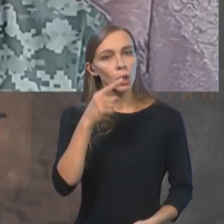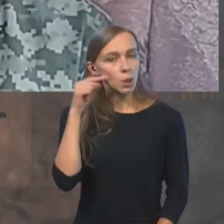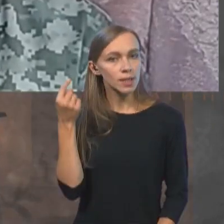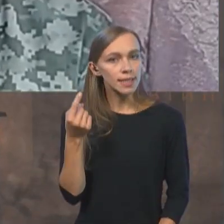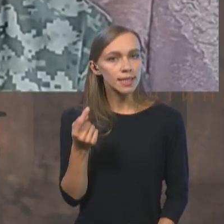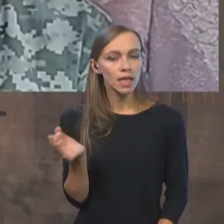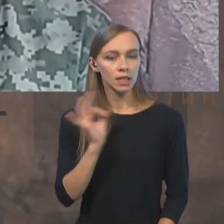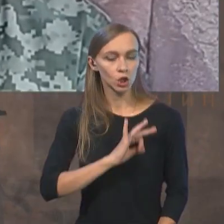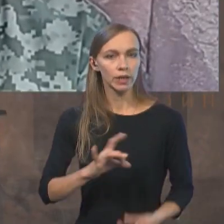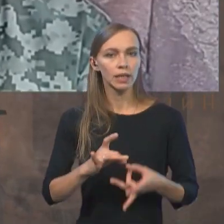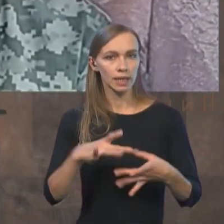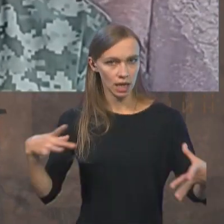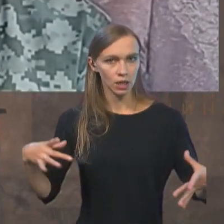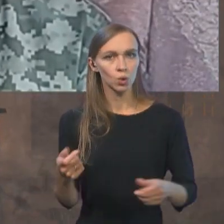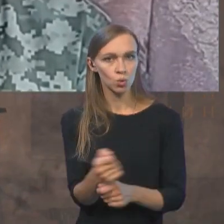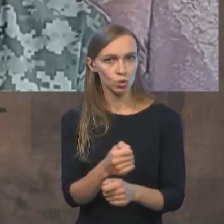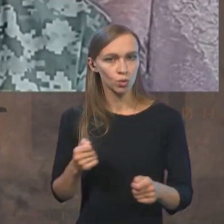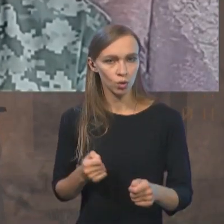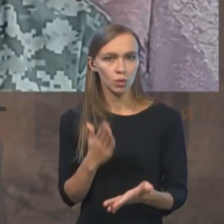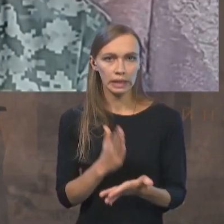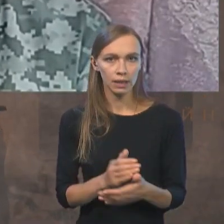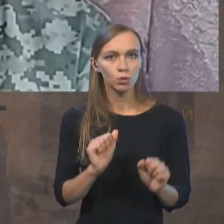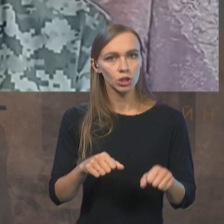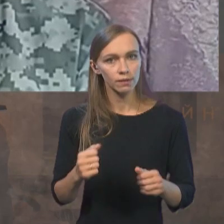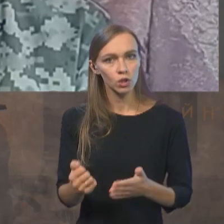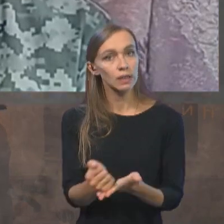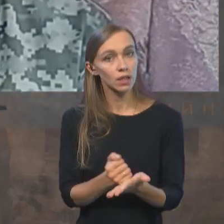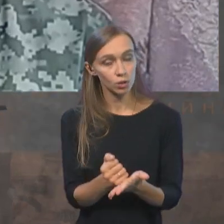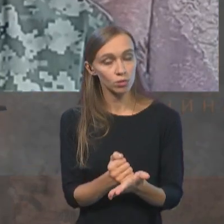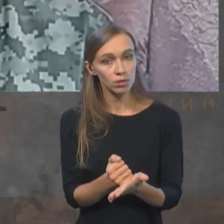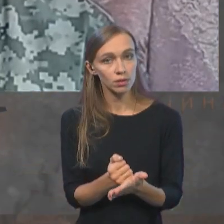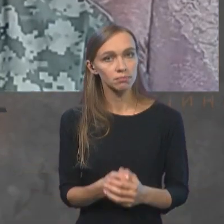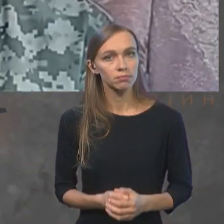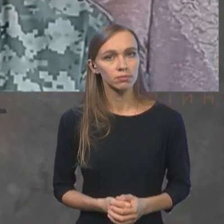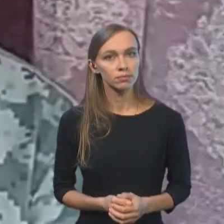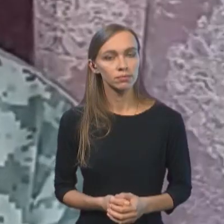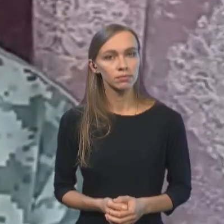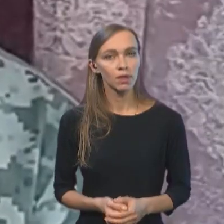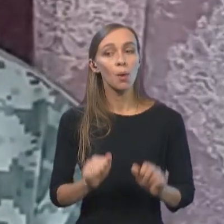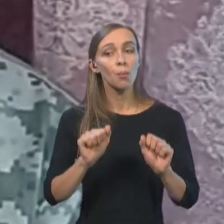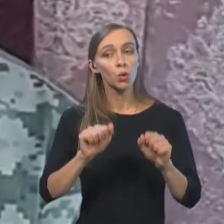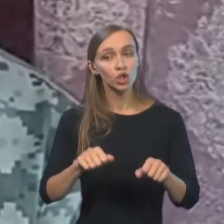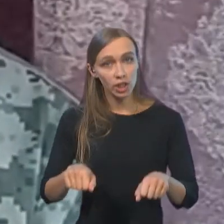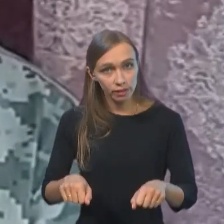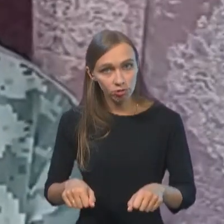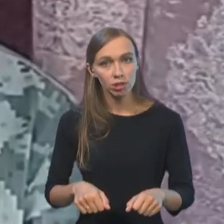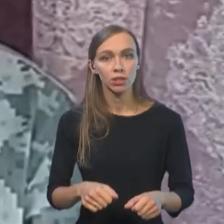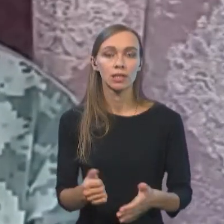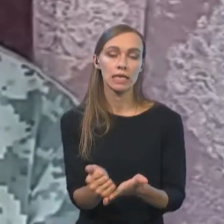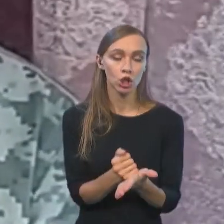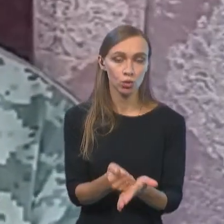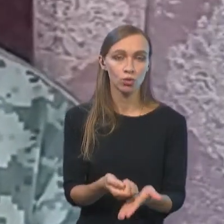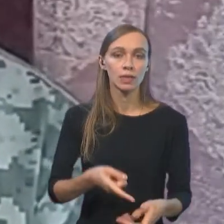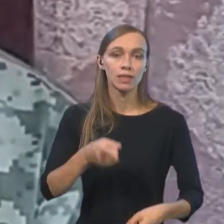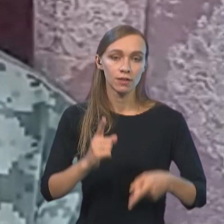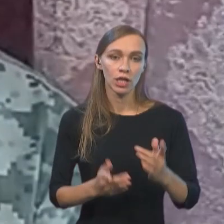у неї для цього можливості, ресурси? На вашу думку. Можливості і ресурси у них, звичайно, є. Не забуваємо, це